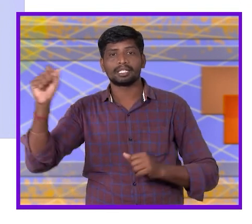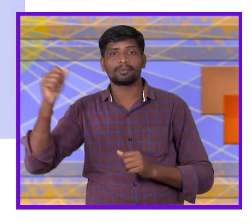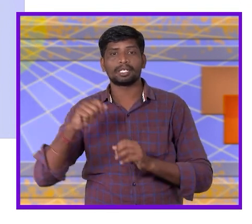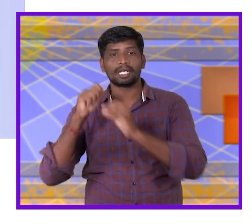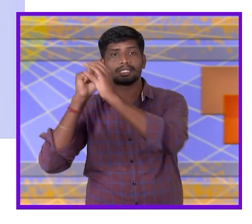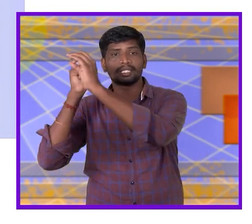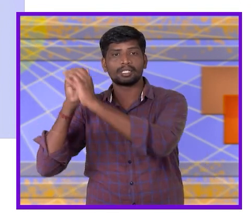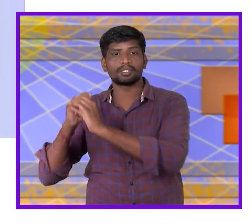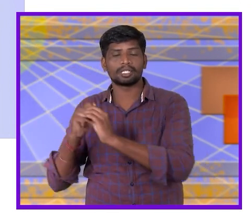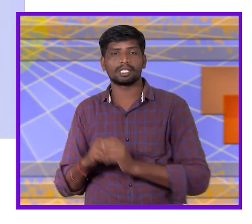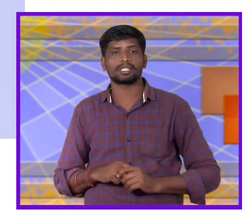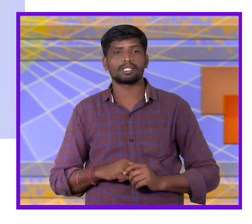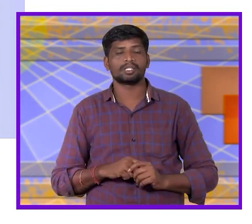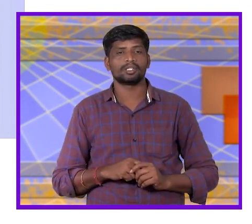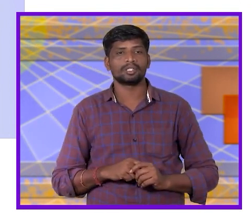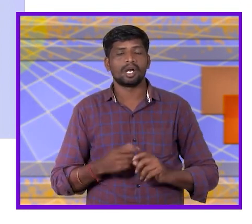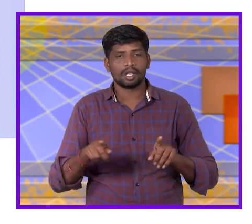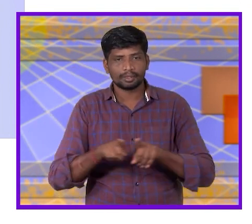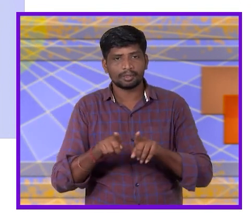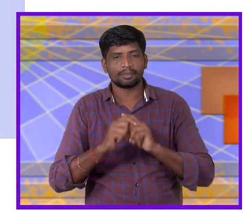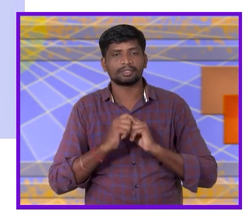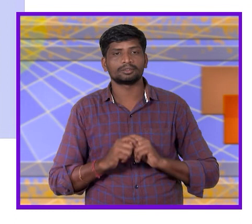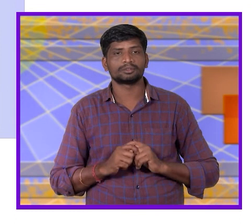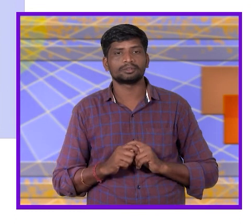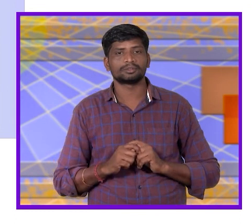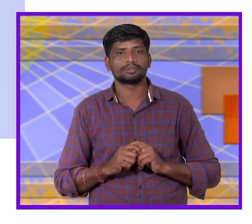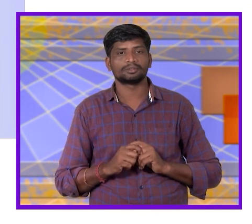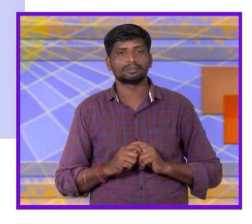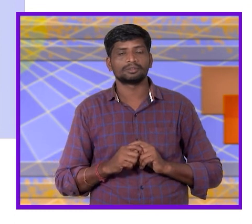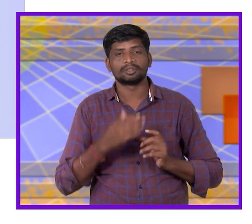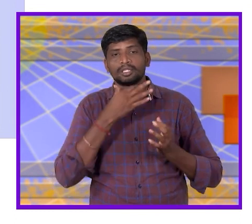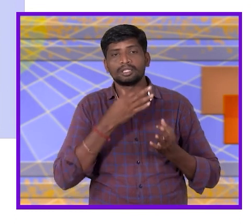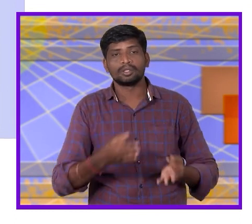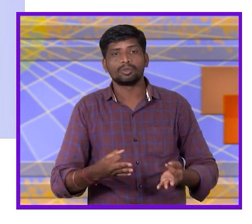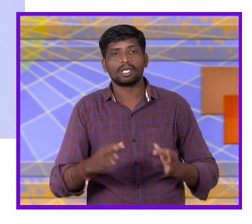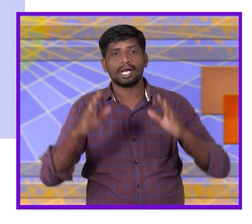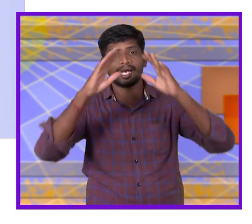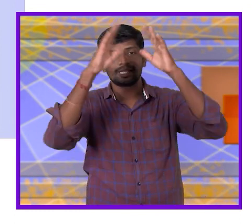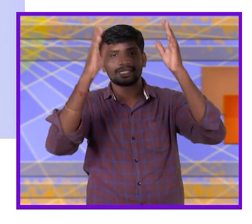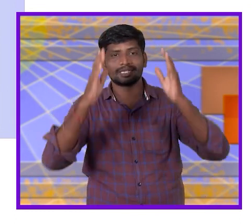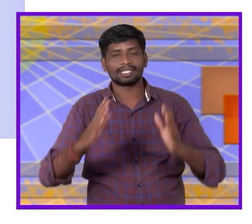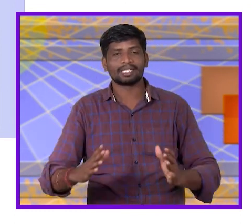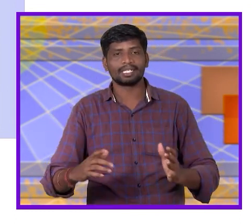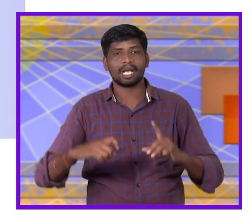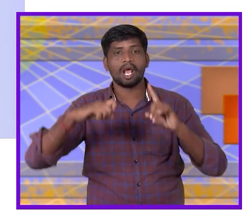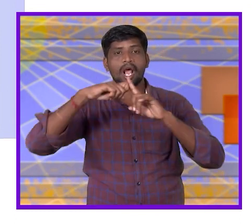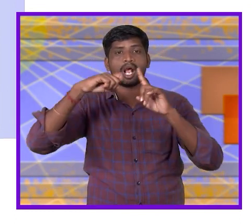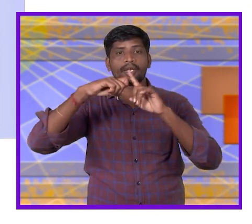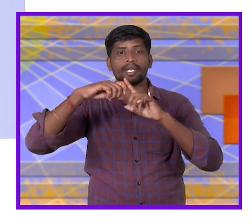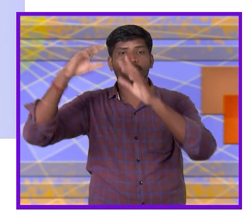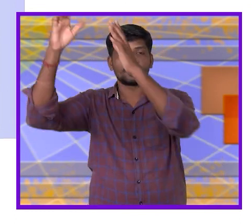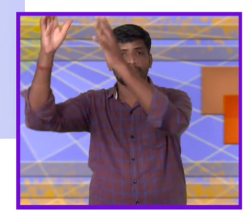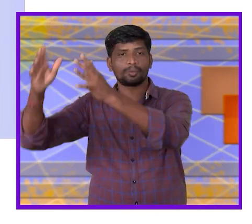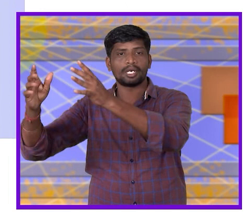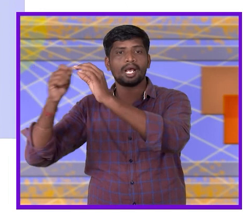திருக்குறள்களை செதுக்கி வச்சுருக்காங்க. அது மாதிரி நம்முடைய திருவள்ளுவர் சிலை அமைக்கப்பட்டிருக்கிற அந்த பீடத்தினுடைய